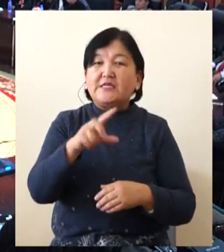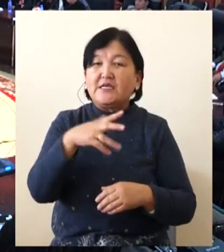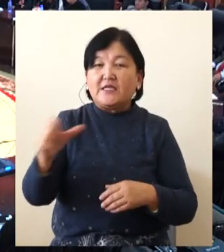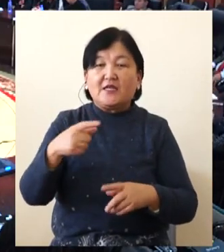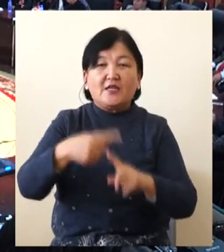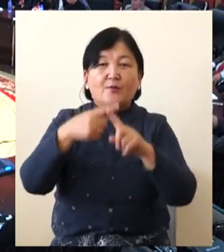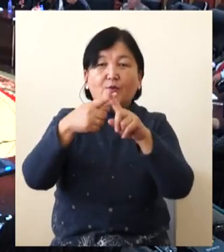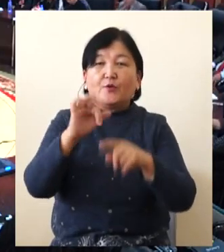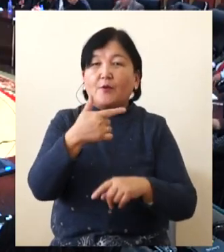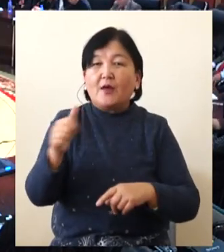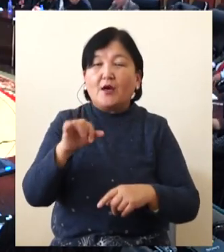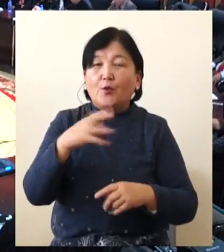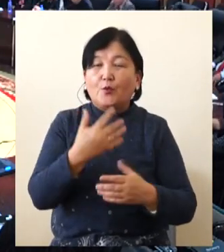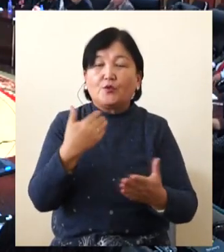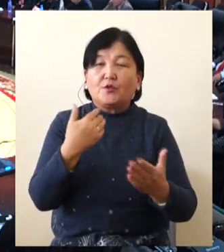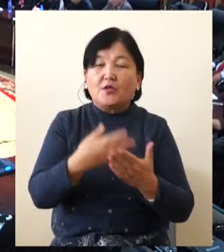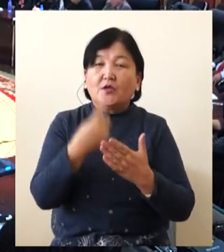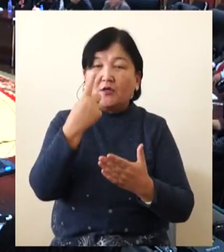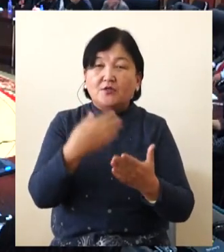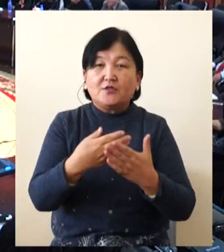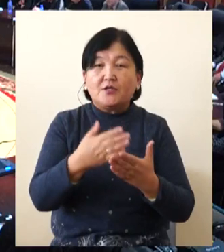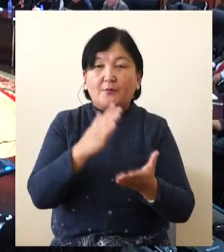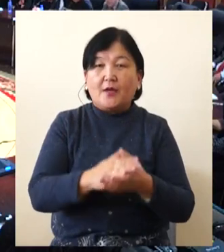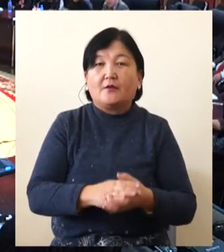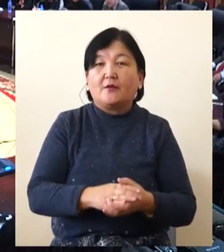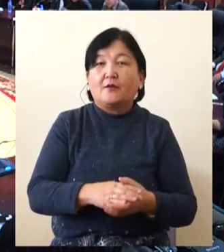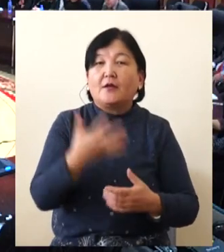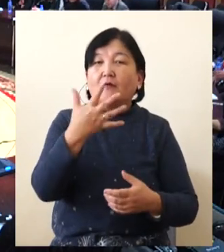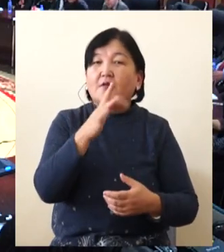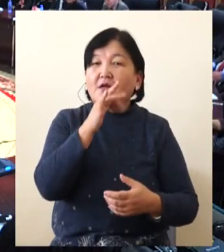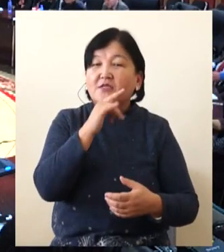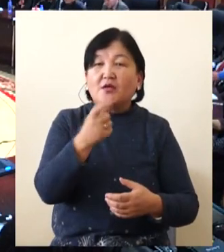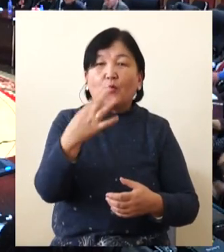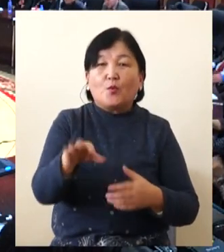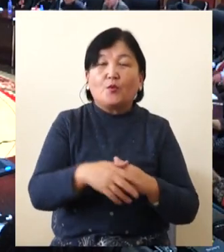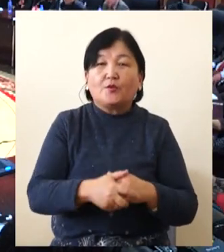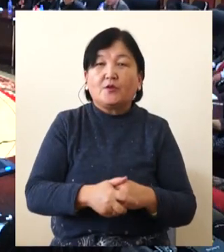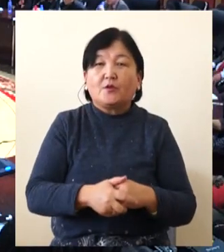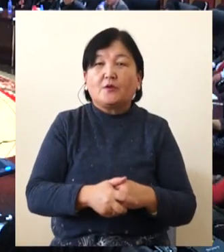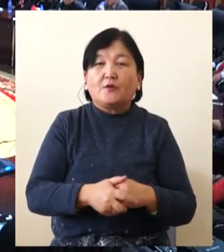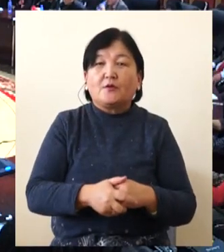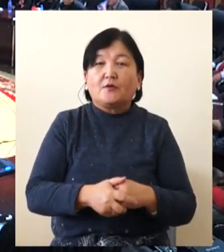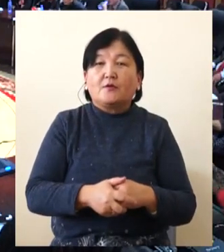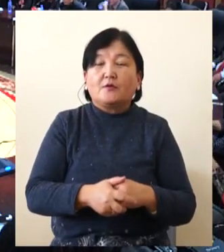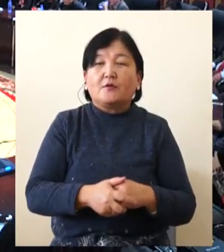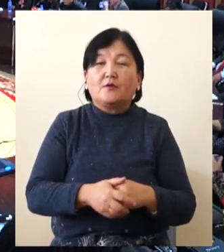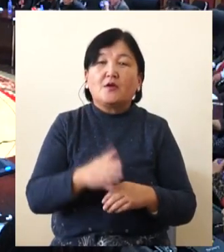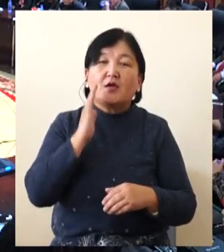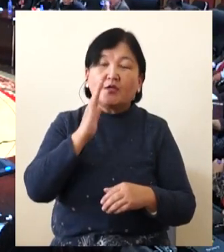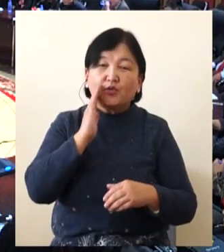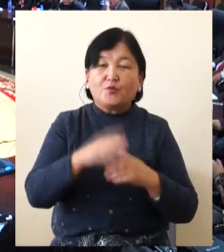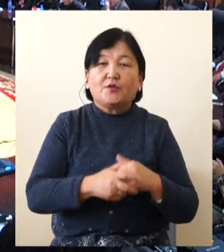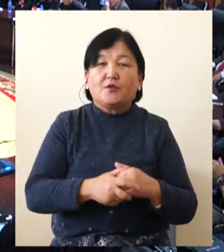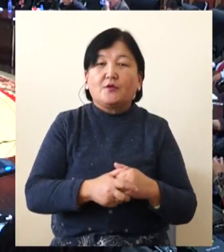зээлийн нэмэгдүүлэлт юм. Одоо нэг жишээ нь өчтөр бас яриад 1-5 настай хүүхдээ эцэг хүүхдээ